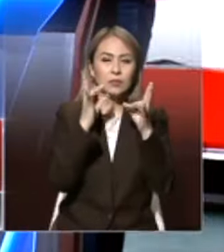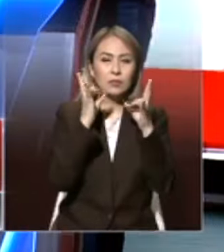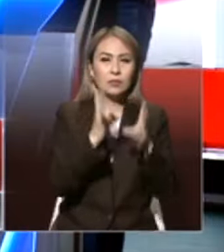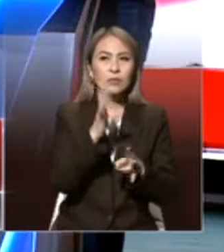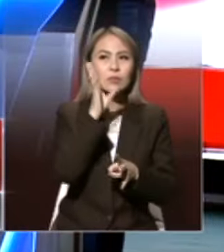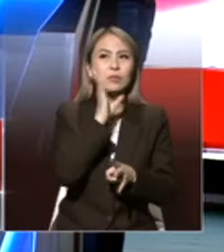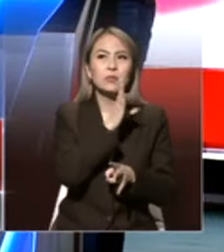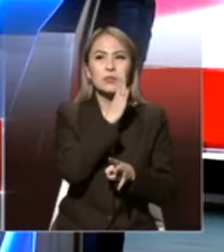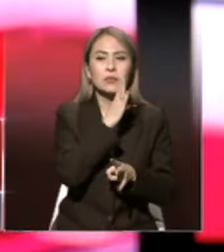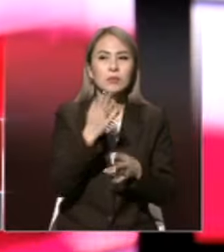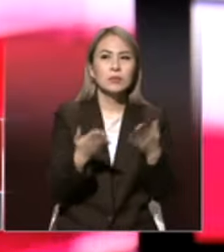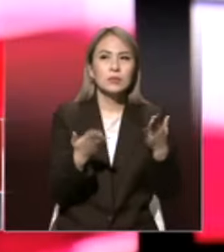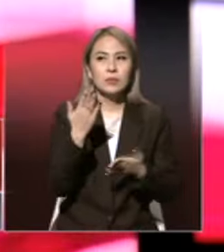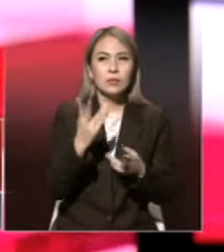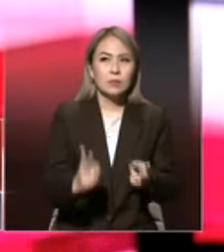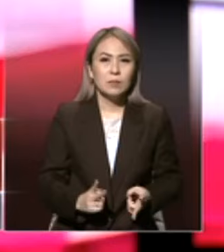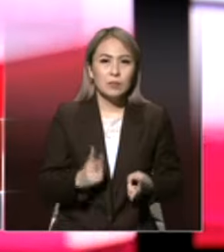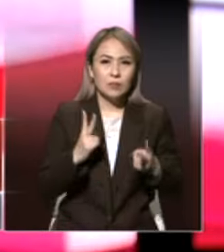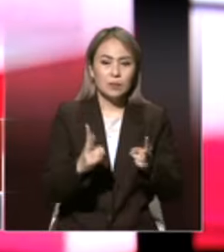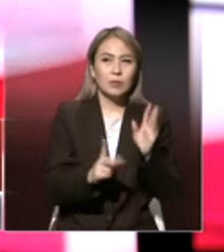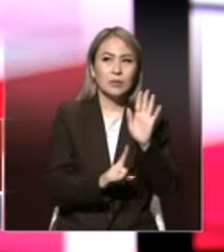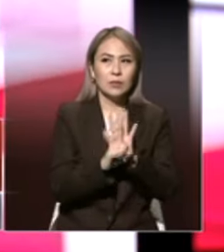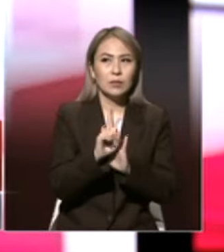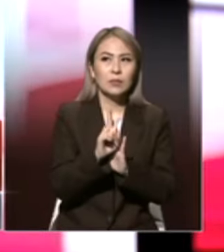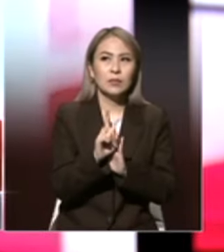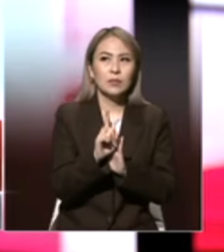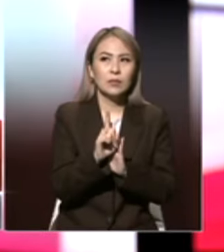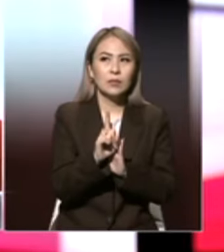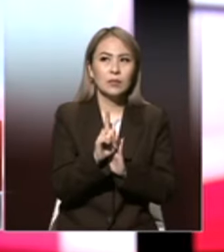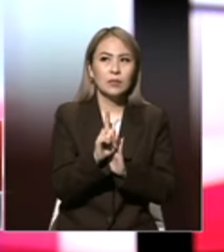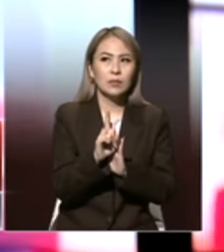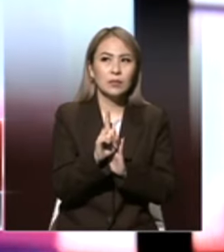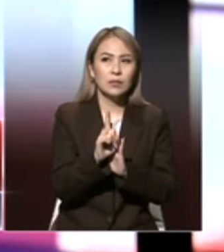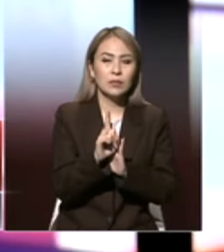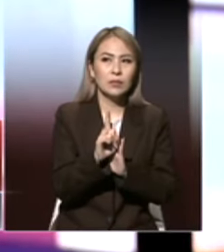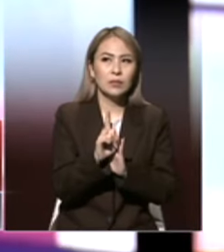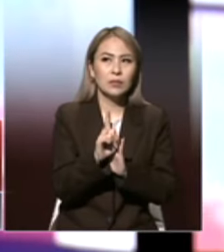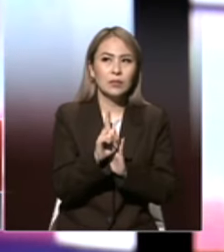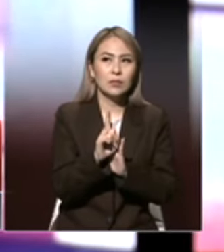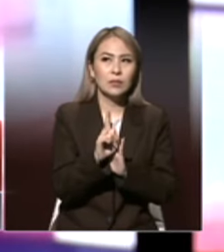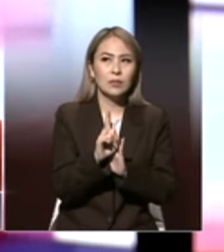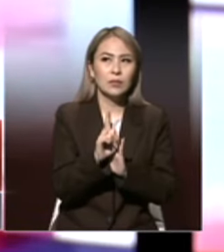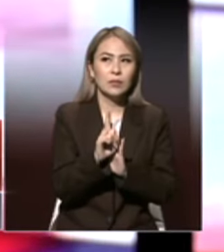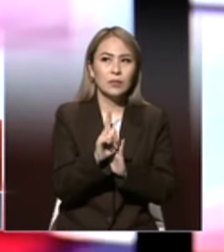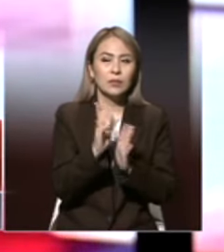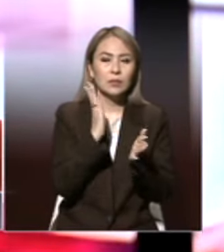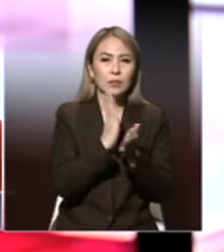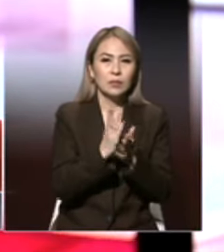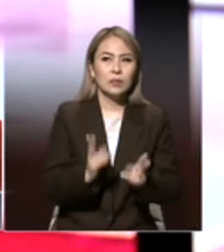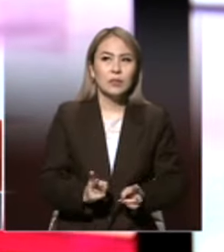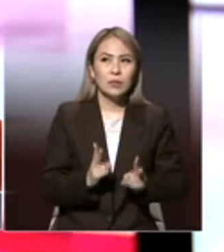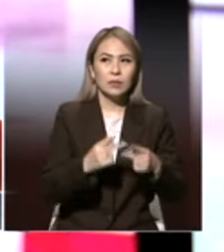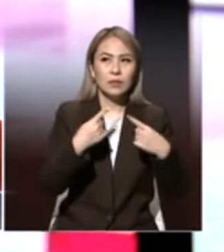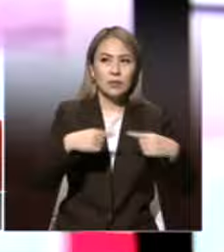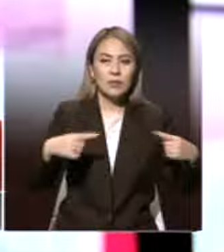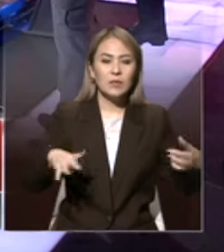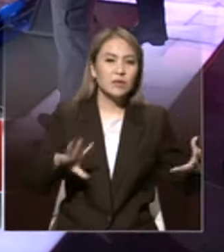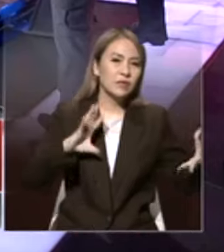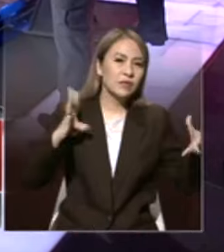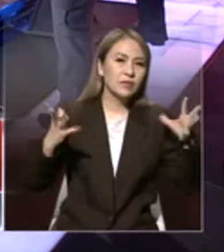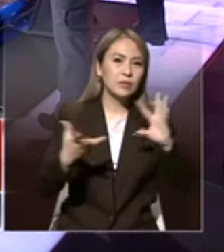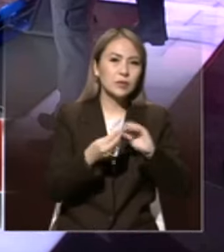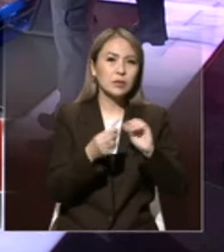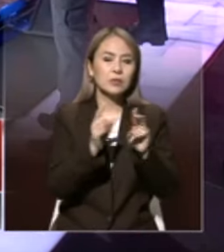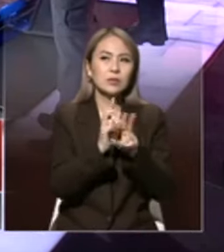әйелдер. Ал егер де қылмыстарға тоқталатын болсақ, біз қылмыстардың түрлері бар ғой. Жалпы барлық